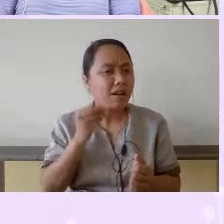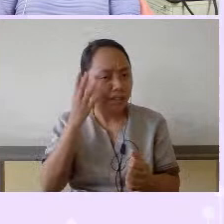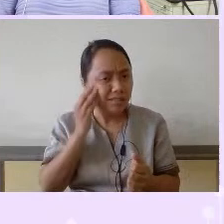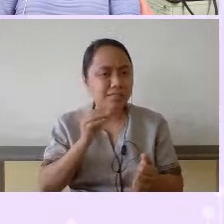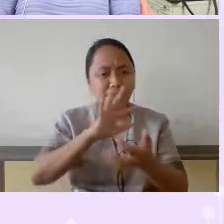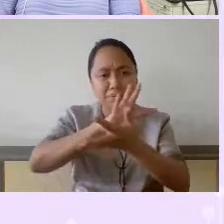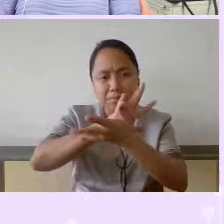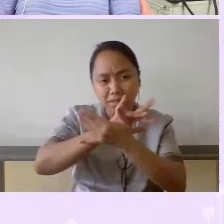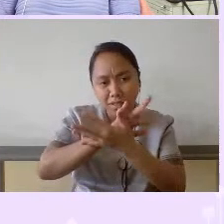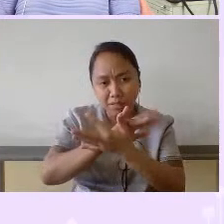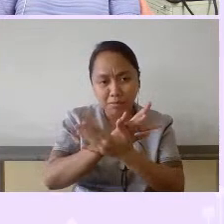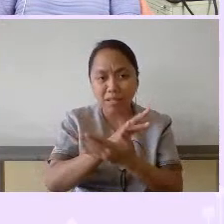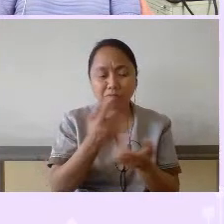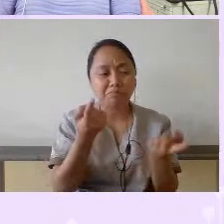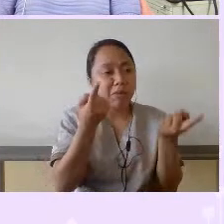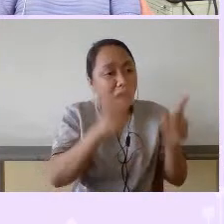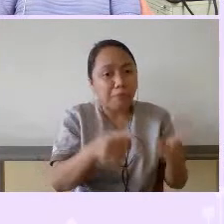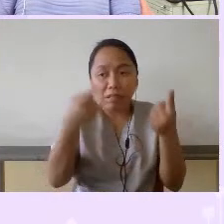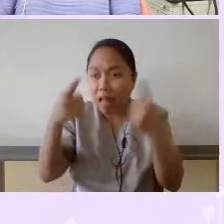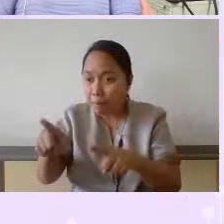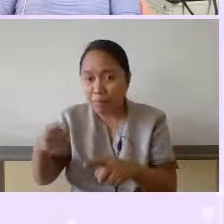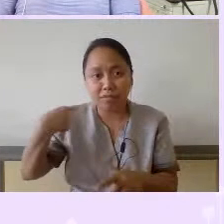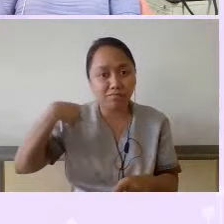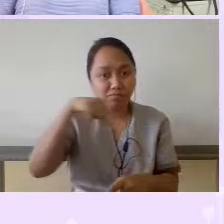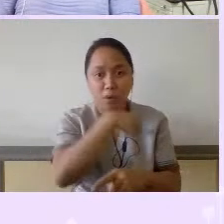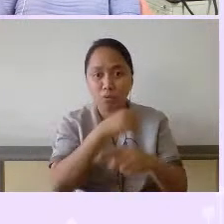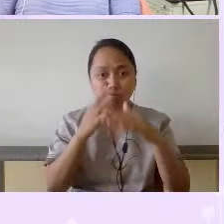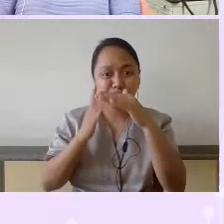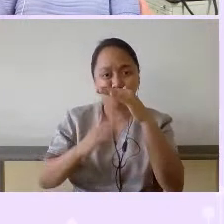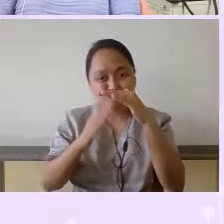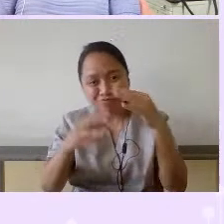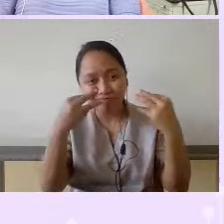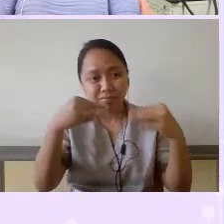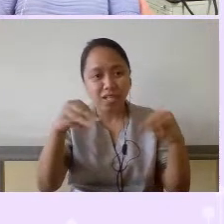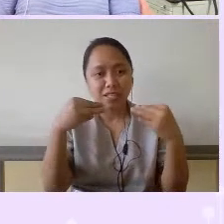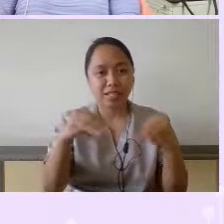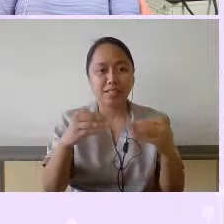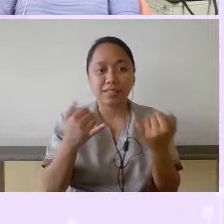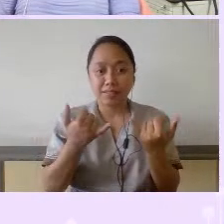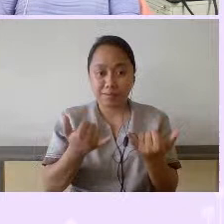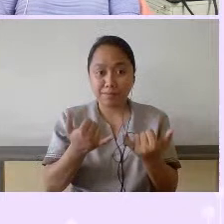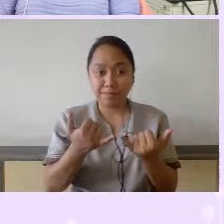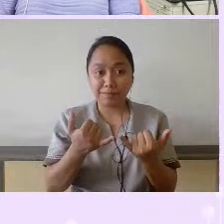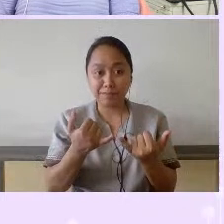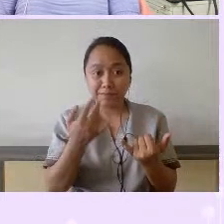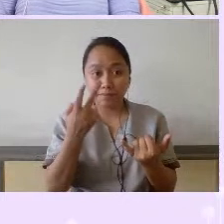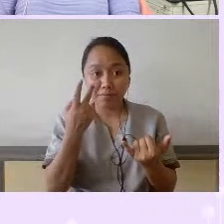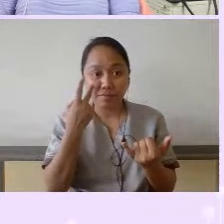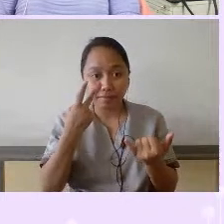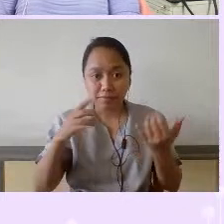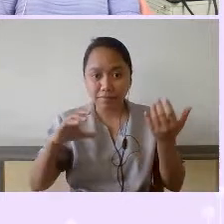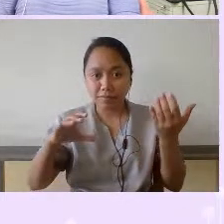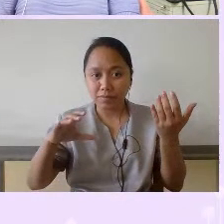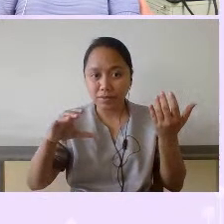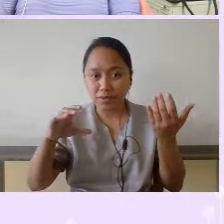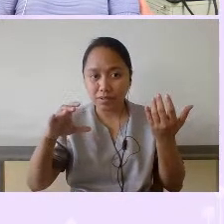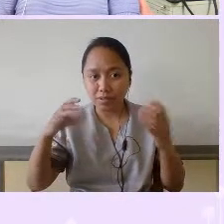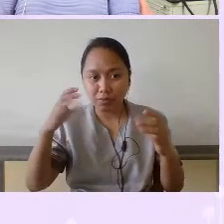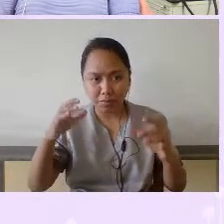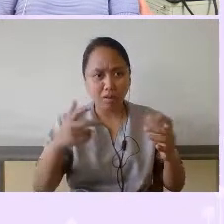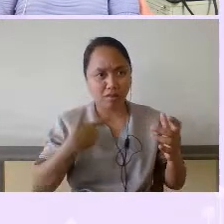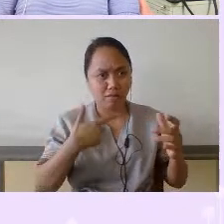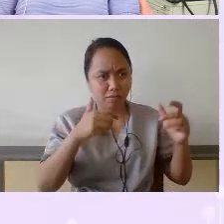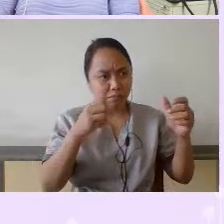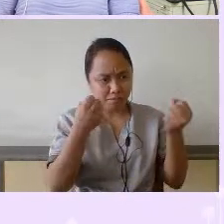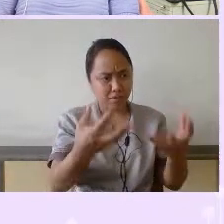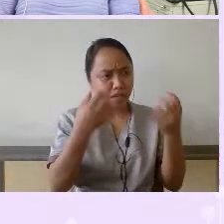nito sa ating labor market. Subalit ito ay nagtataya ng parehong opportunities at challenges para sa